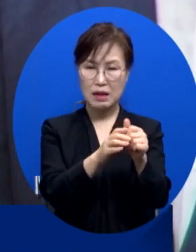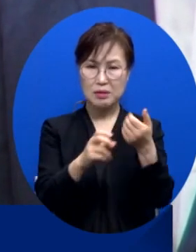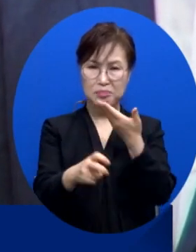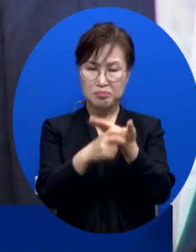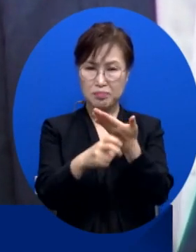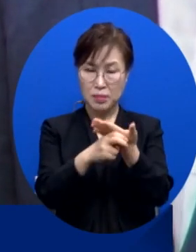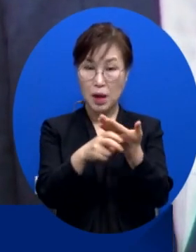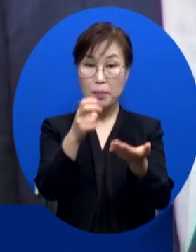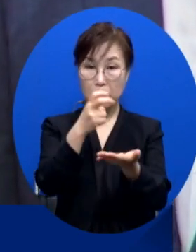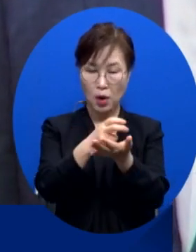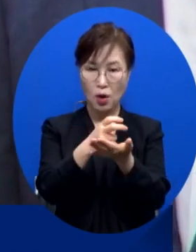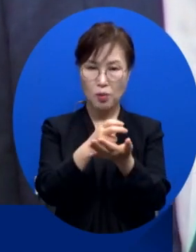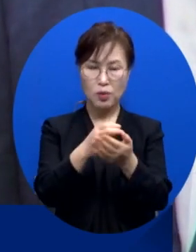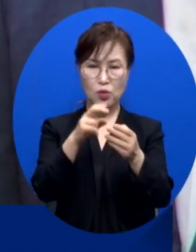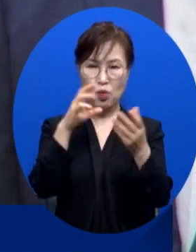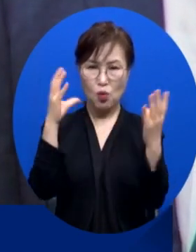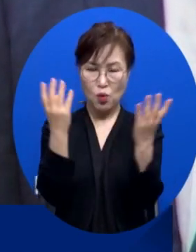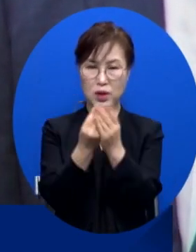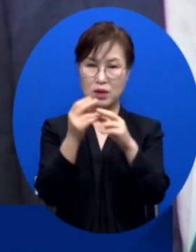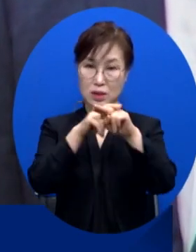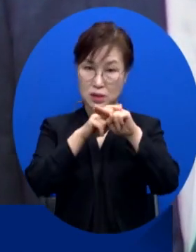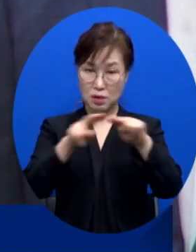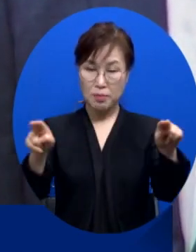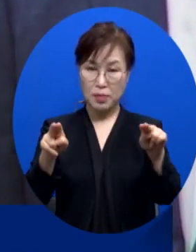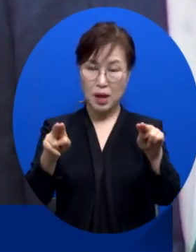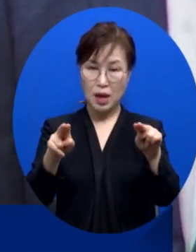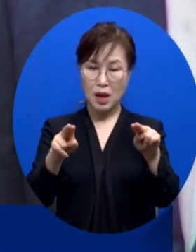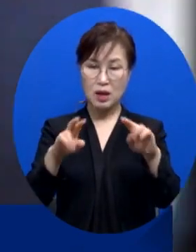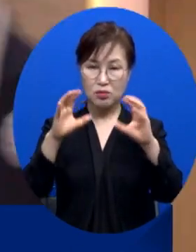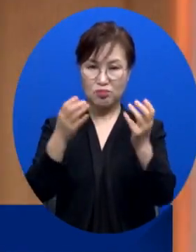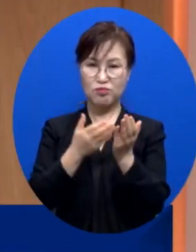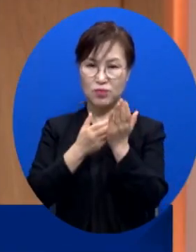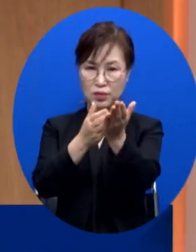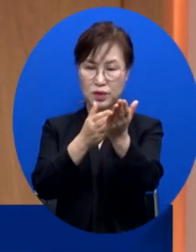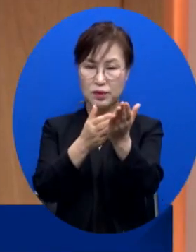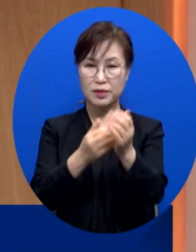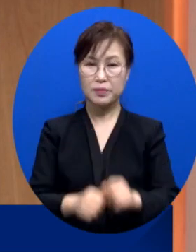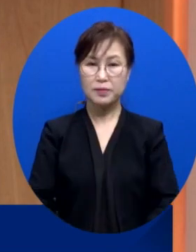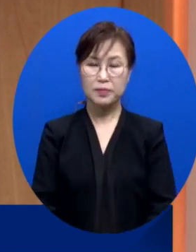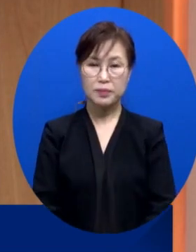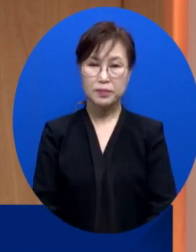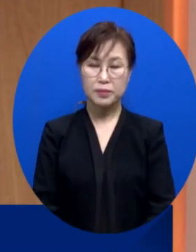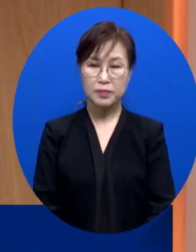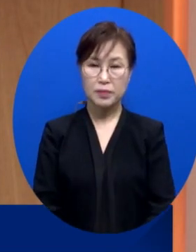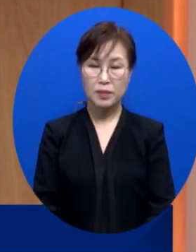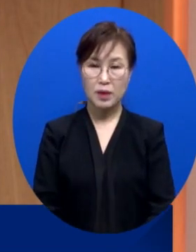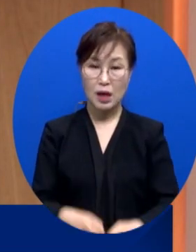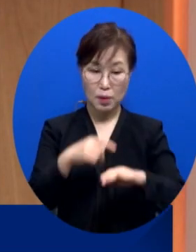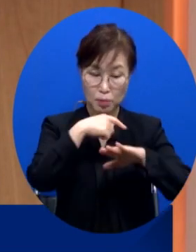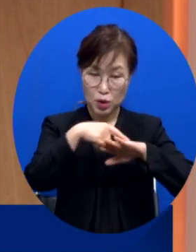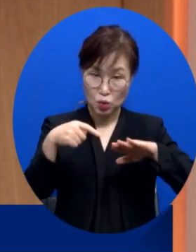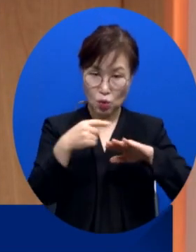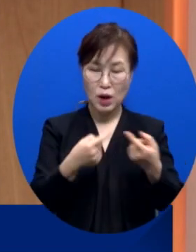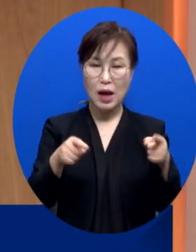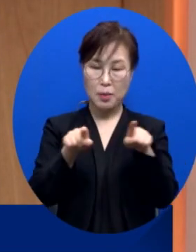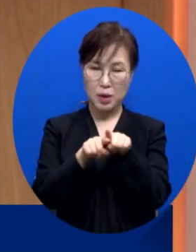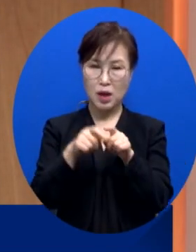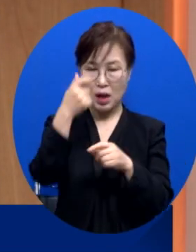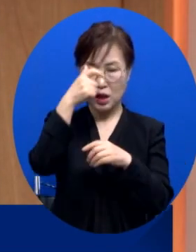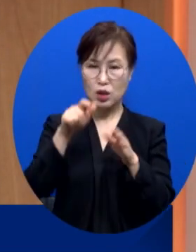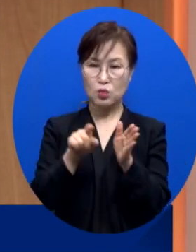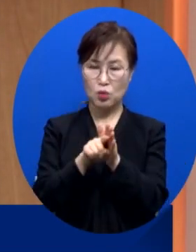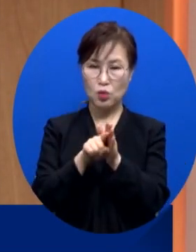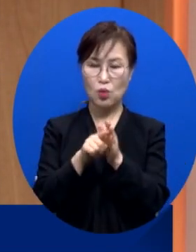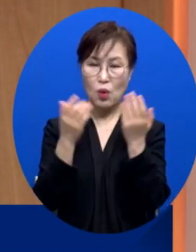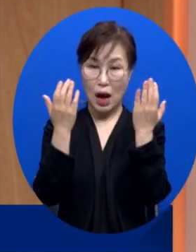조항의 완전 철폐를 정당과 국회에 촉구한다. 저는 민족의 운명과 함께 온 기독교 학교들이